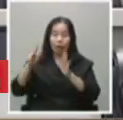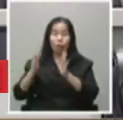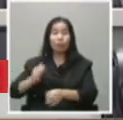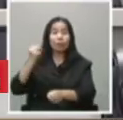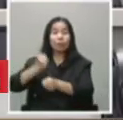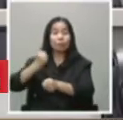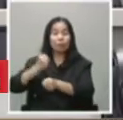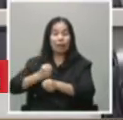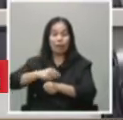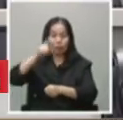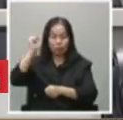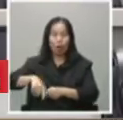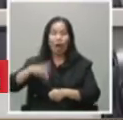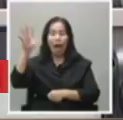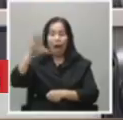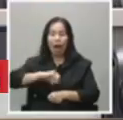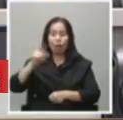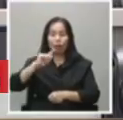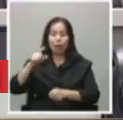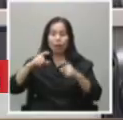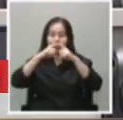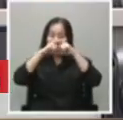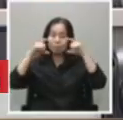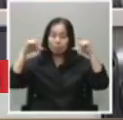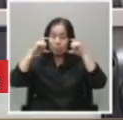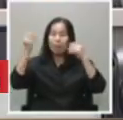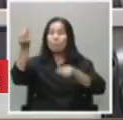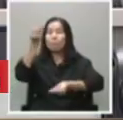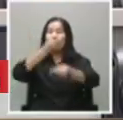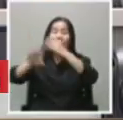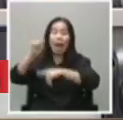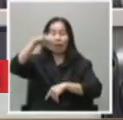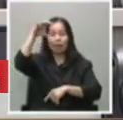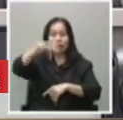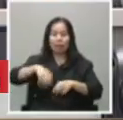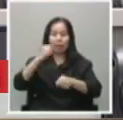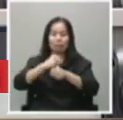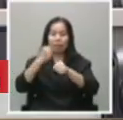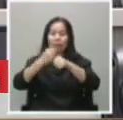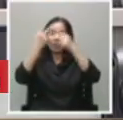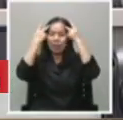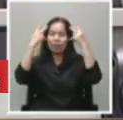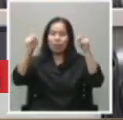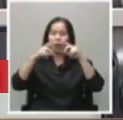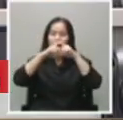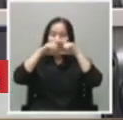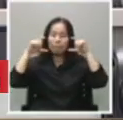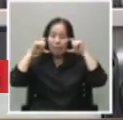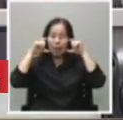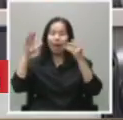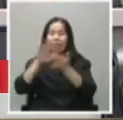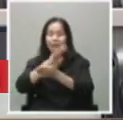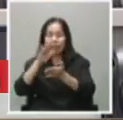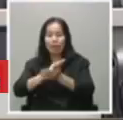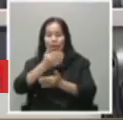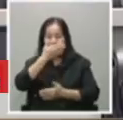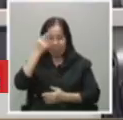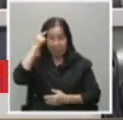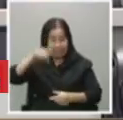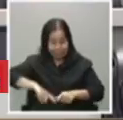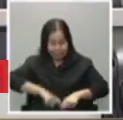าหน้ากากผ้าอนามัยไปขายที่ทำเนียบรัฐบาลนะที่ผมบอกผ้าอนามัยมีทั้งผ้าและกระดาษนะท่านประธานครับอย่าไปคิด